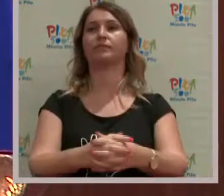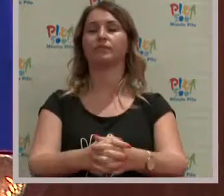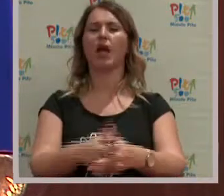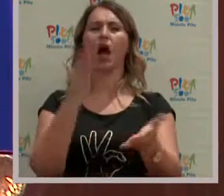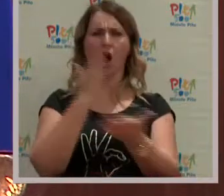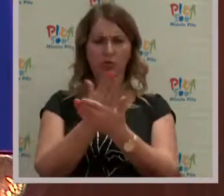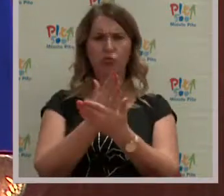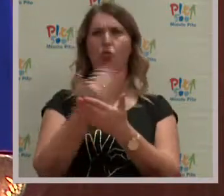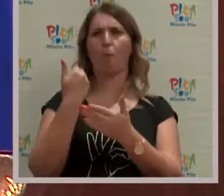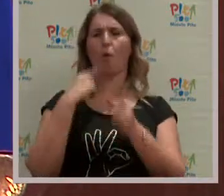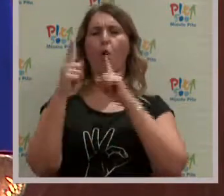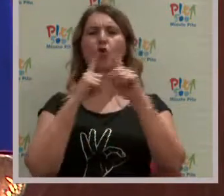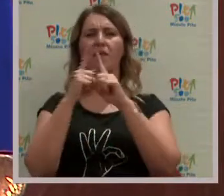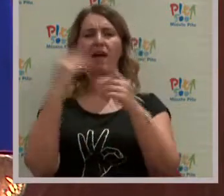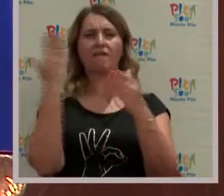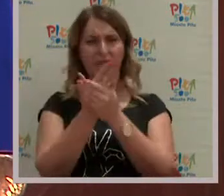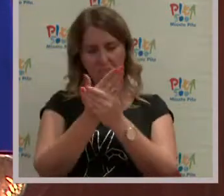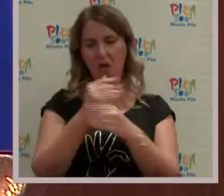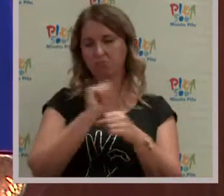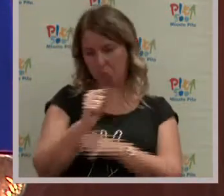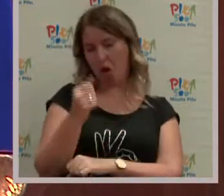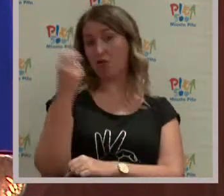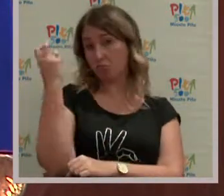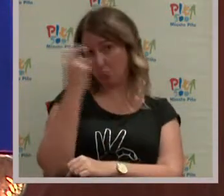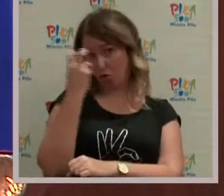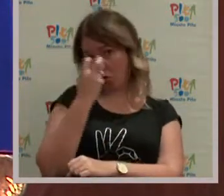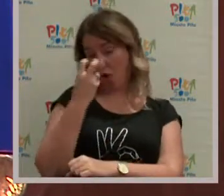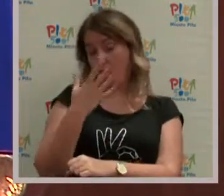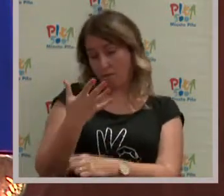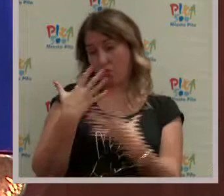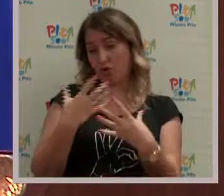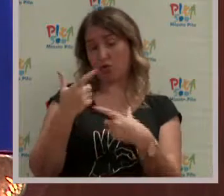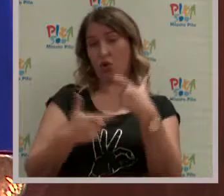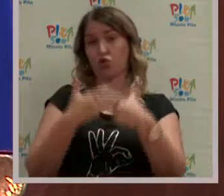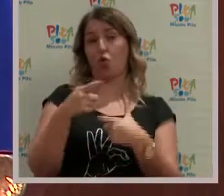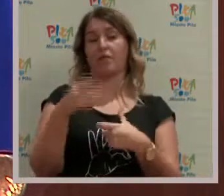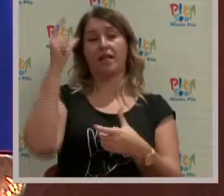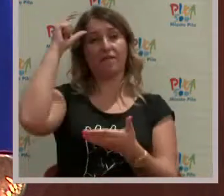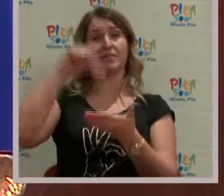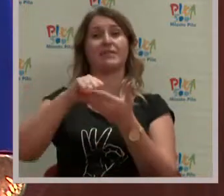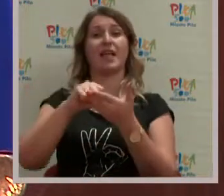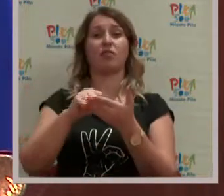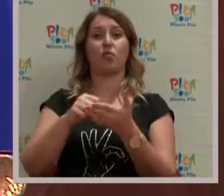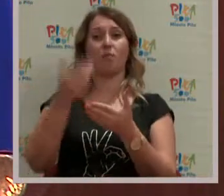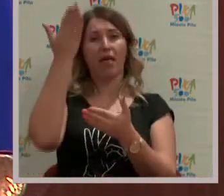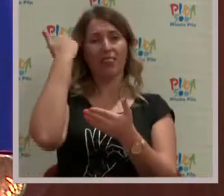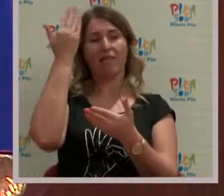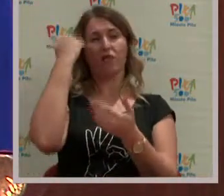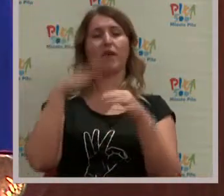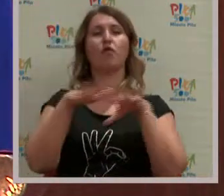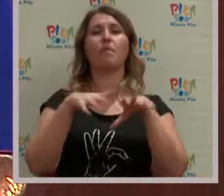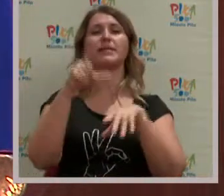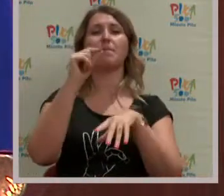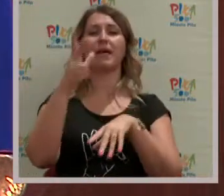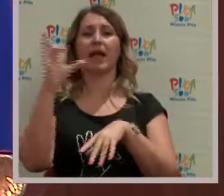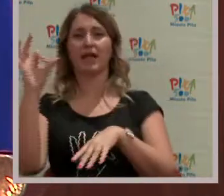inwestorem, jest zainteresowany korzystaniem PKS z tej naszej przestrzeni. Myślę, że Państwo